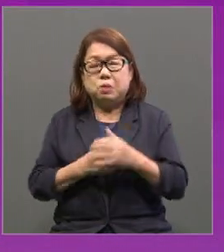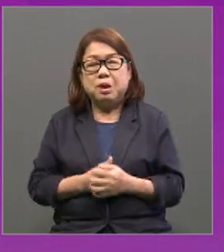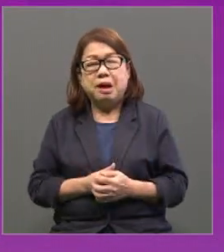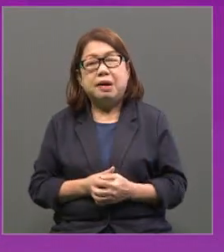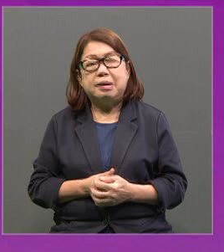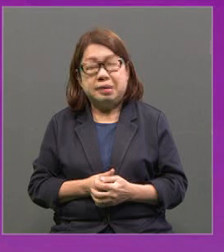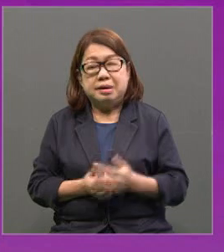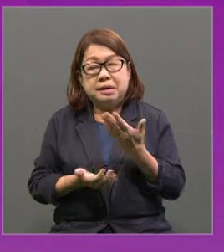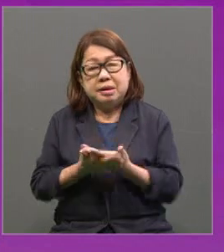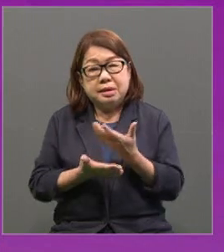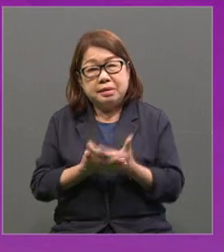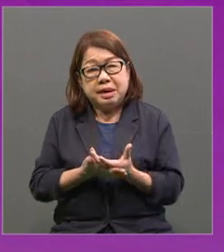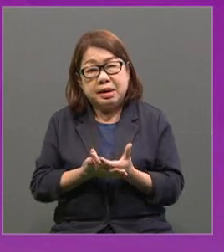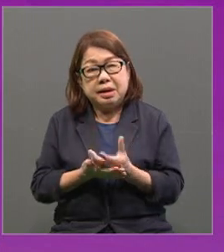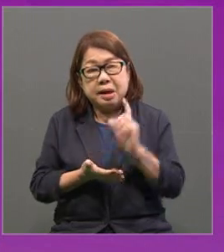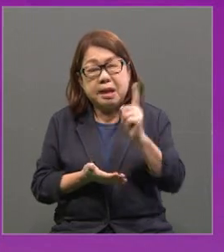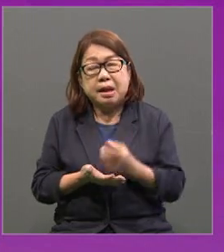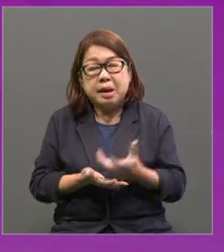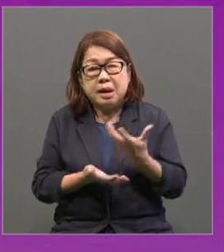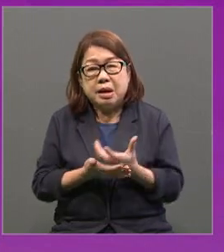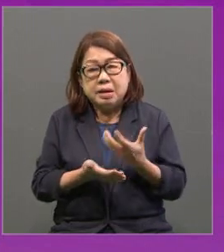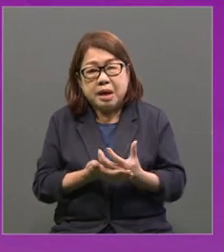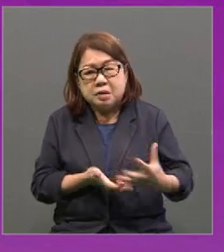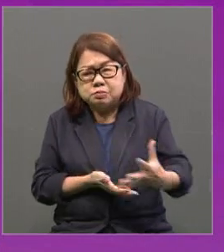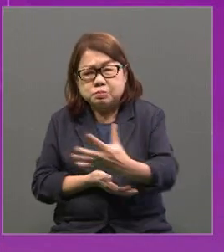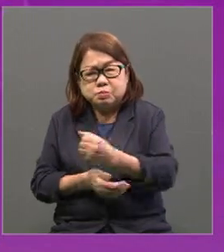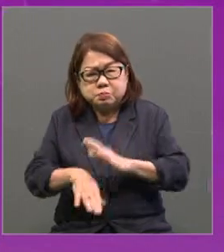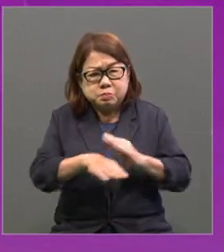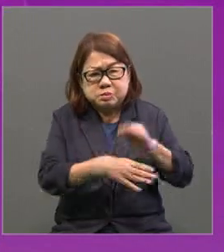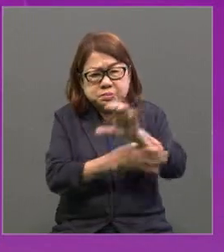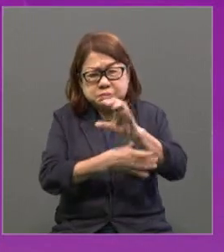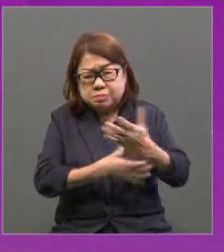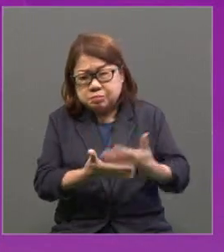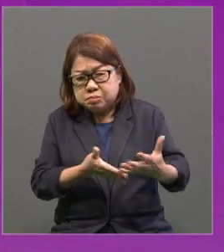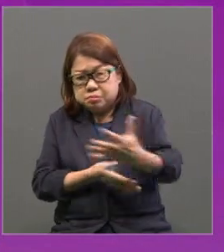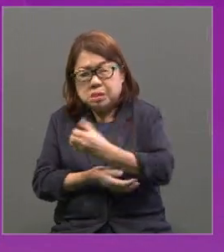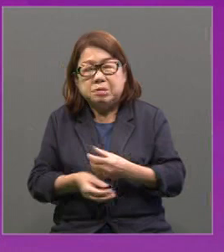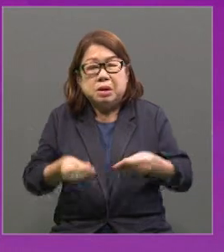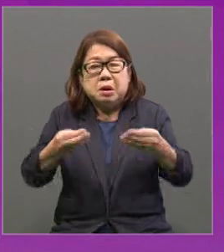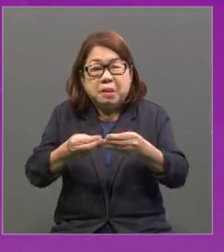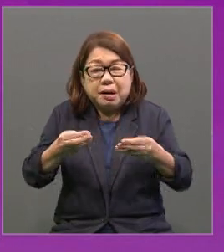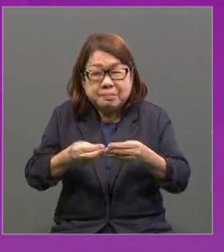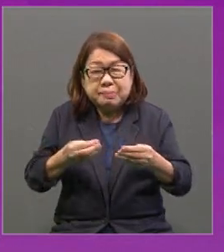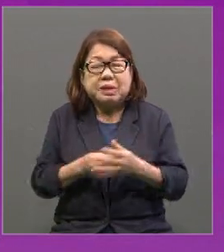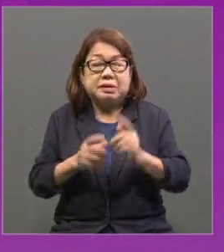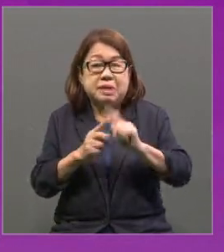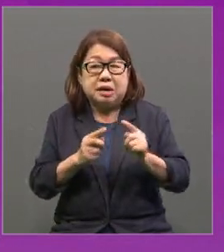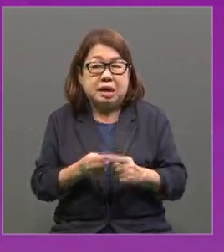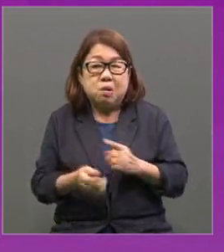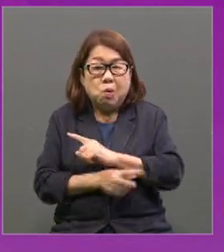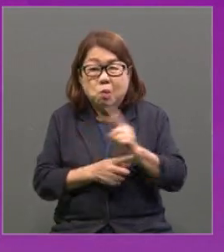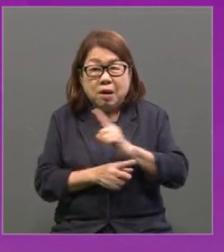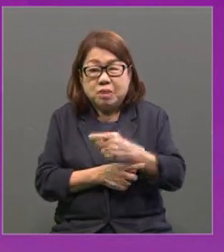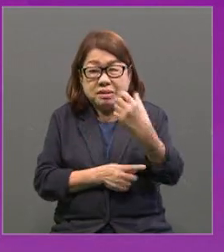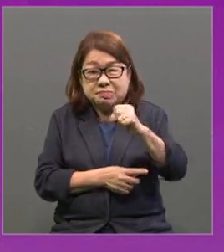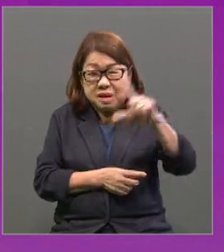เงินไปเนี่ยไปเล่นพนันออนไลน์แอมเนี่ยนะแล้วบอกว่าวันนึงบางทีหลักล้านวันนี้บิ๊กโจ๊กเปิดเผยตัวเลขมาเพิ่มคุณผู้ชม